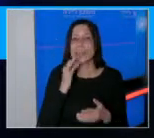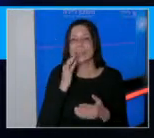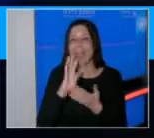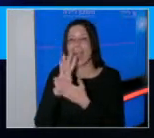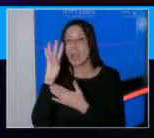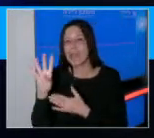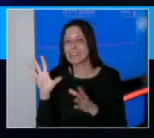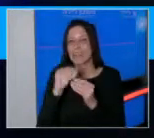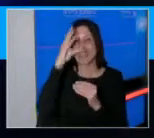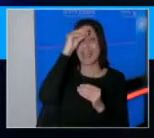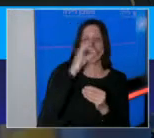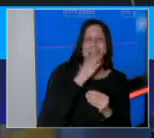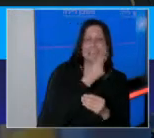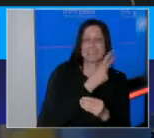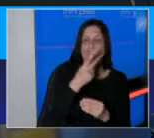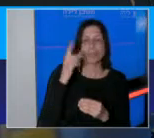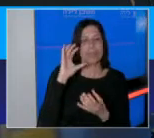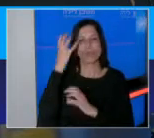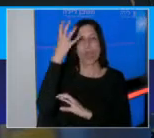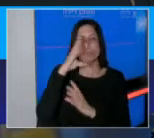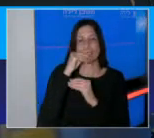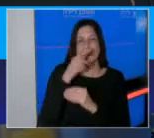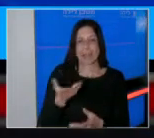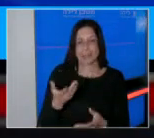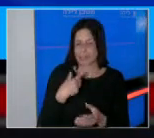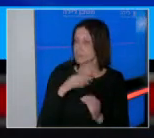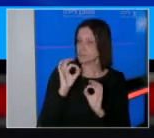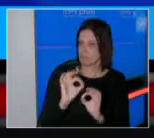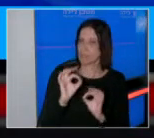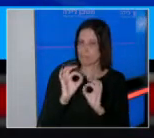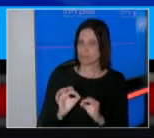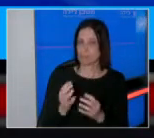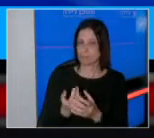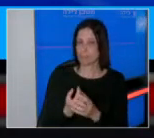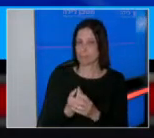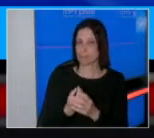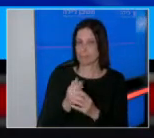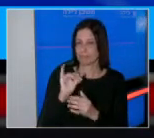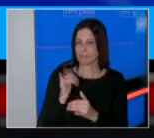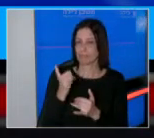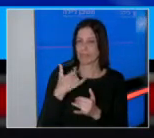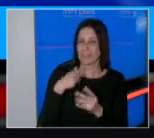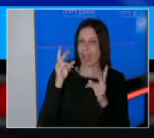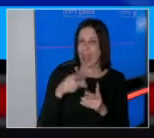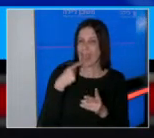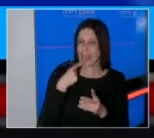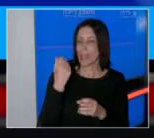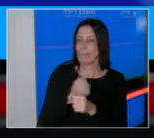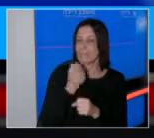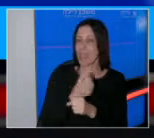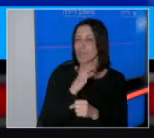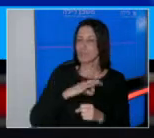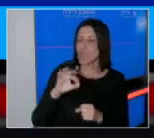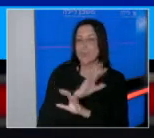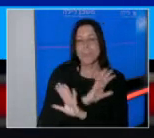בן 22. זה מטורף שאנחנו מדברים על זה. לחלוטין, לחלוטין. אז אני יכולה להגיד לך שהפעילות שלנו,